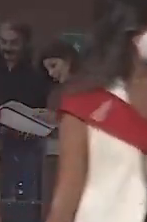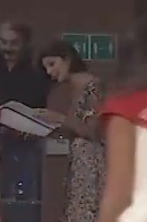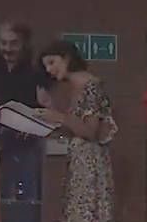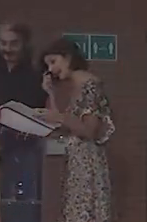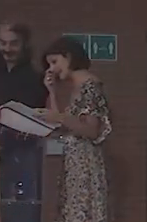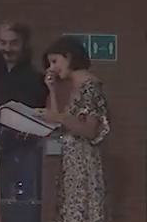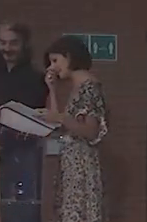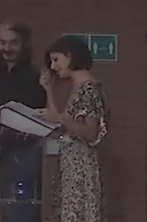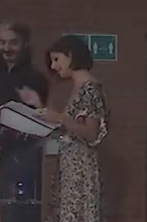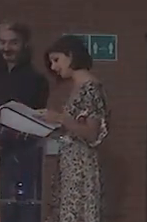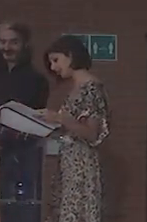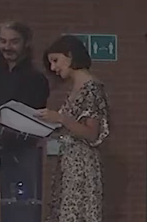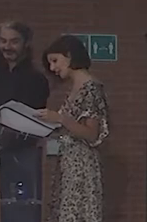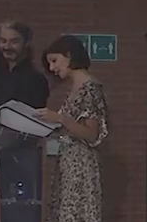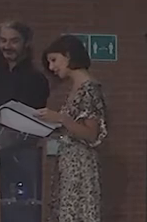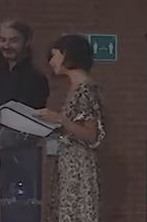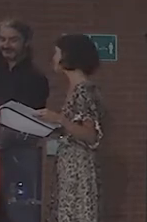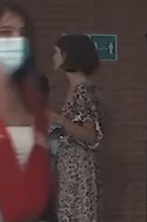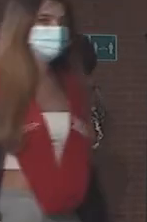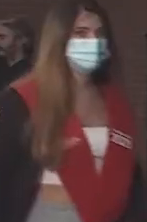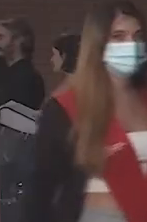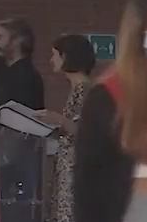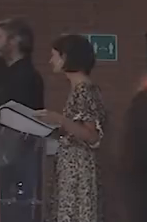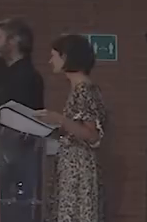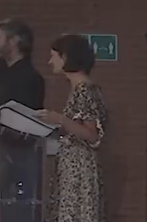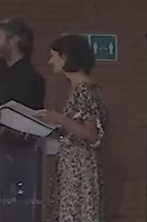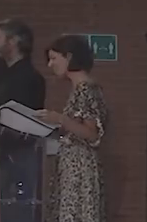La Judit García Méndez.